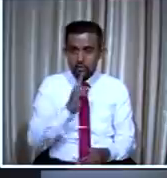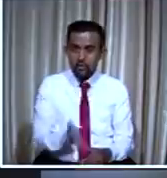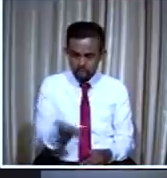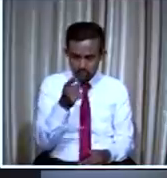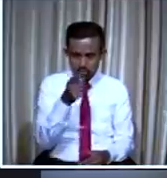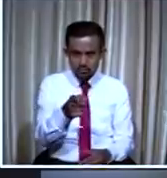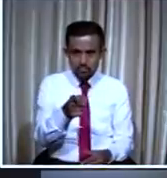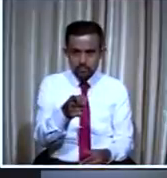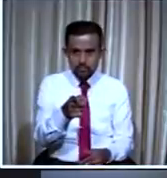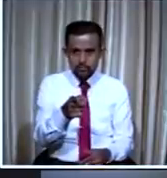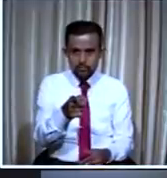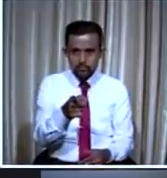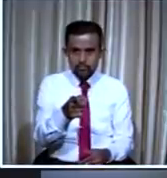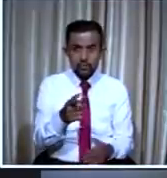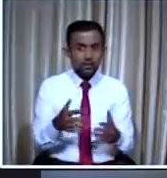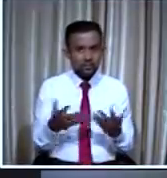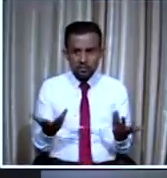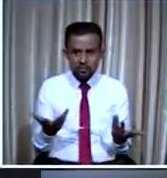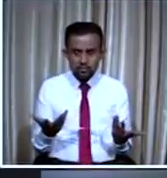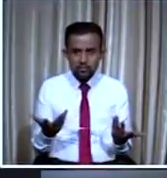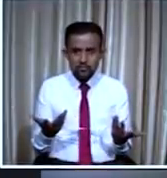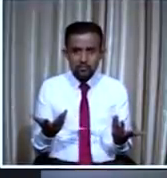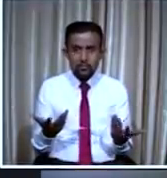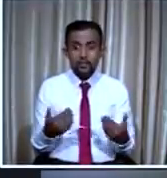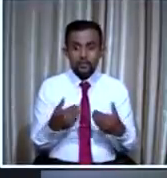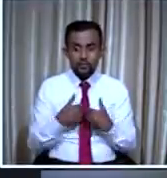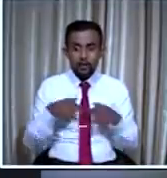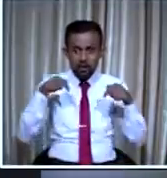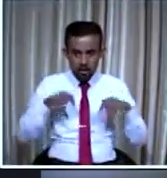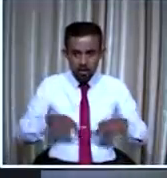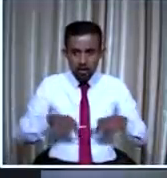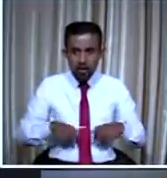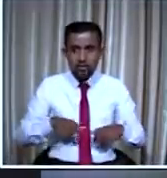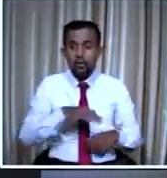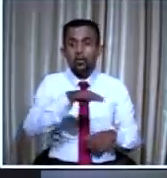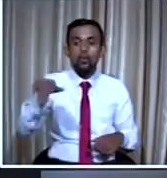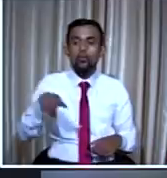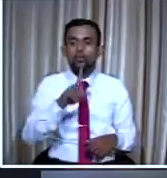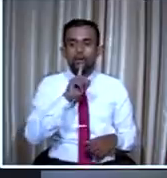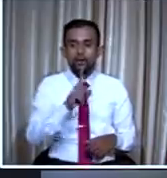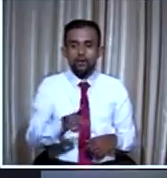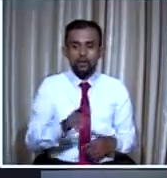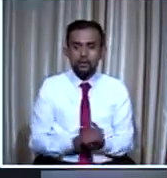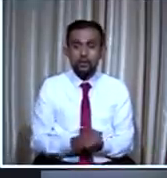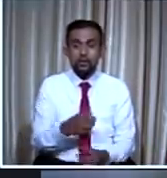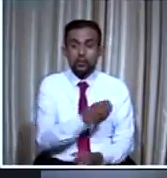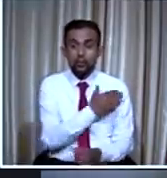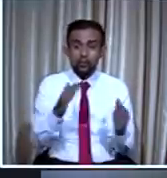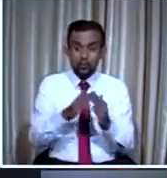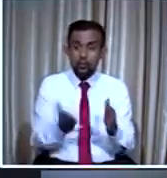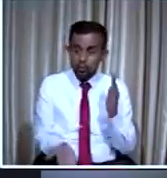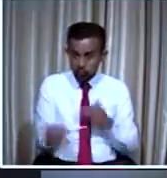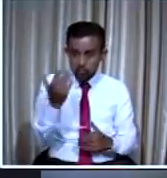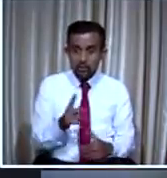ගියාද? එහෙම නැත්තම් මම අද දින මේ සභාවේදී කියනවා ගෝටා ගෝ